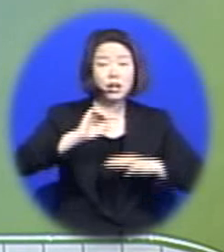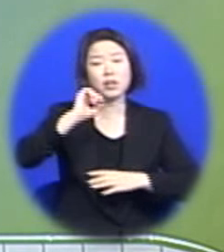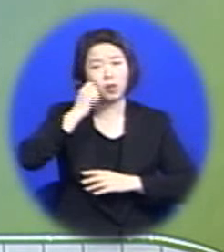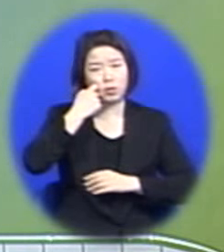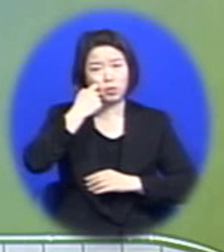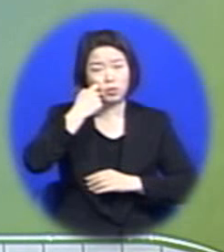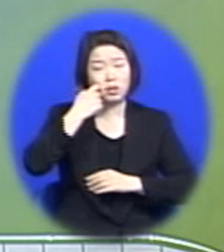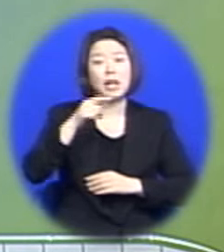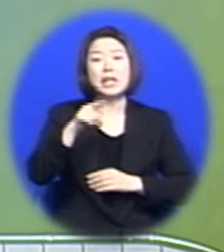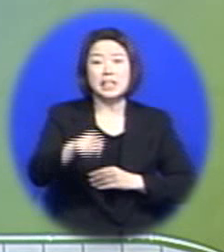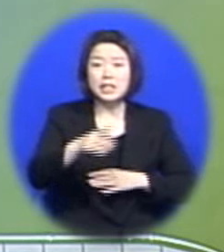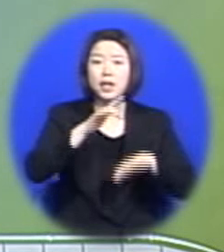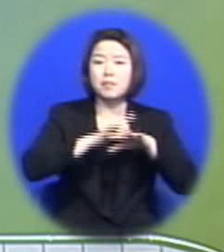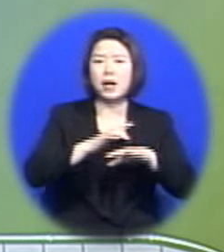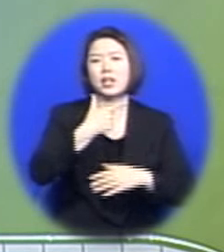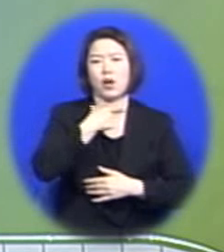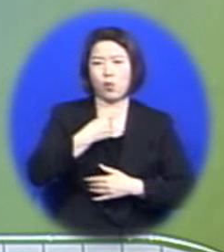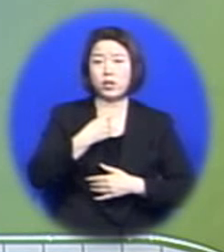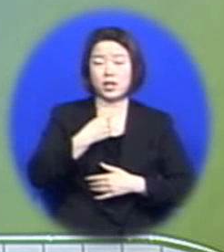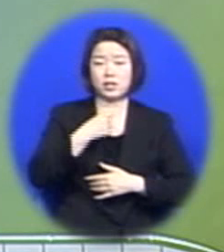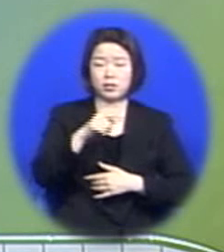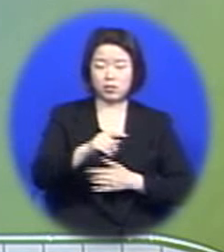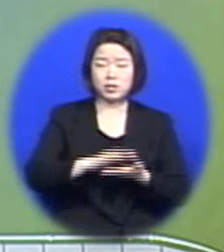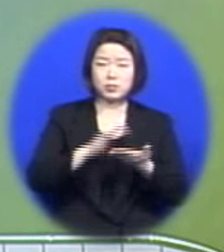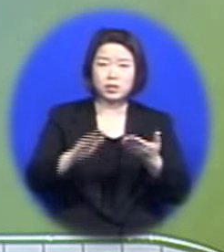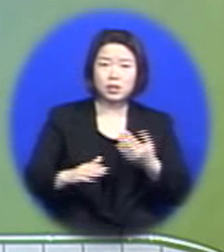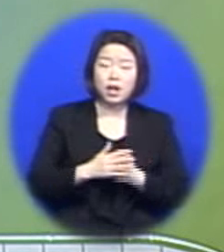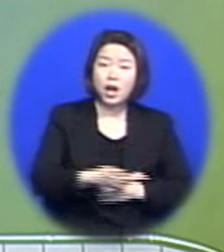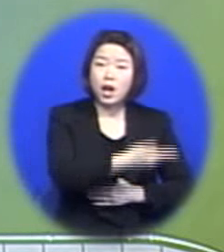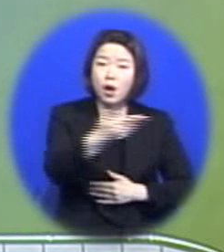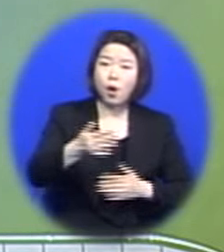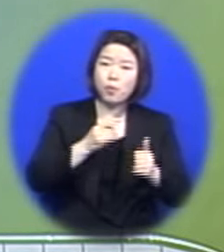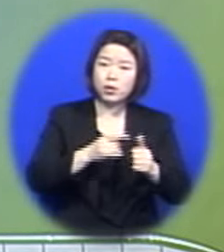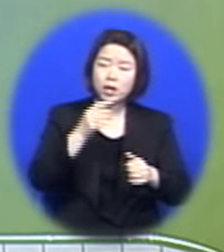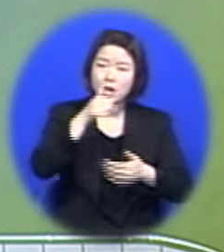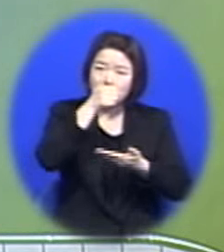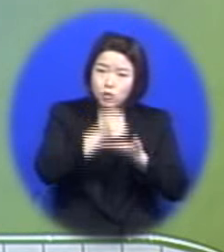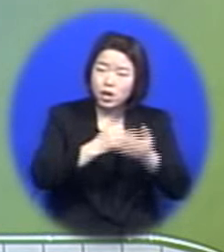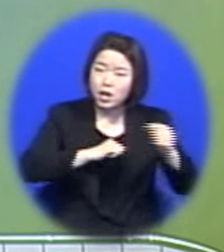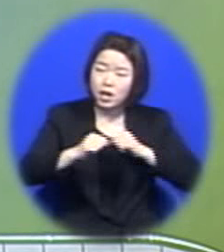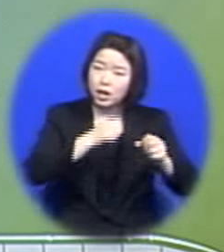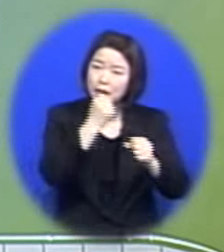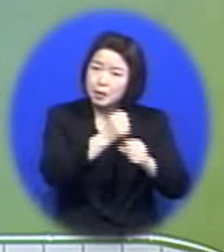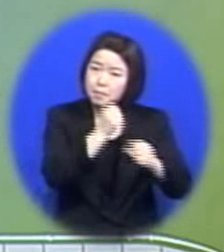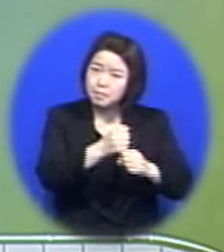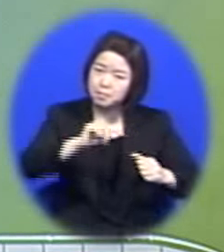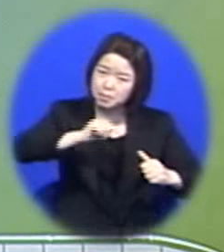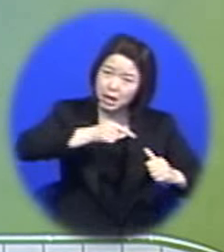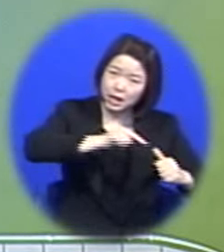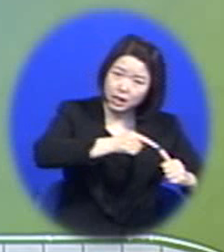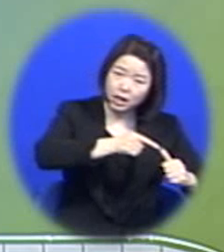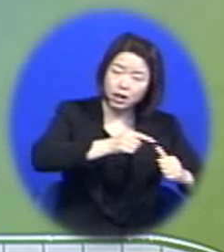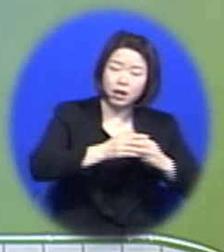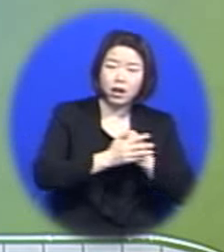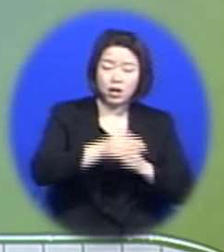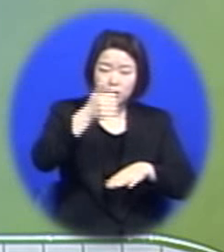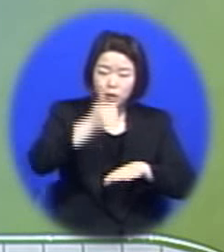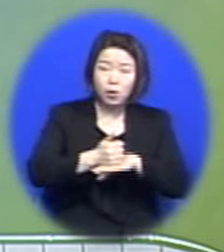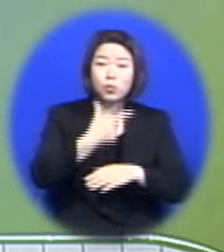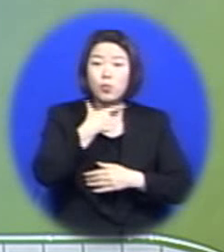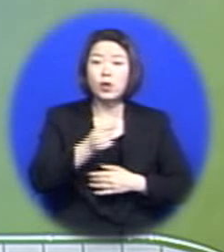이게 마귀가 원하는 겁니다. 여러분, 마귀가 여러분에게 죄 짓게 만들면서 마귀가 결국은 원하는 게 뭔지